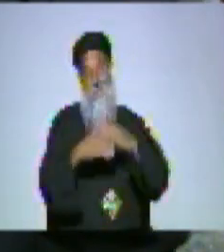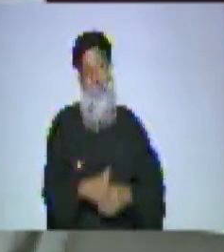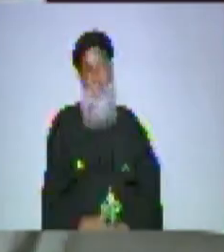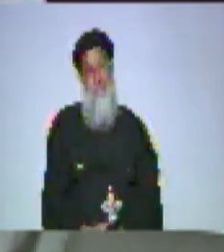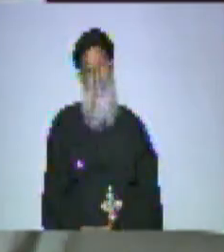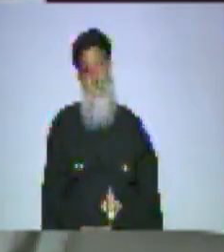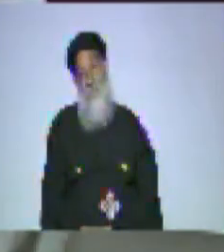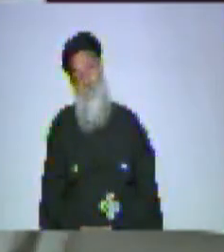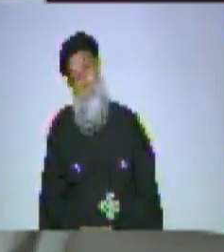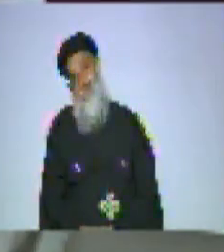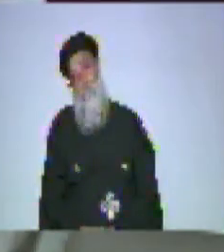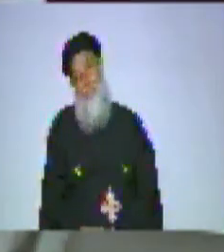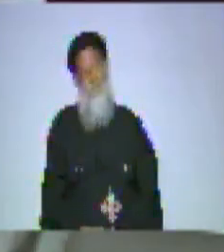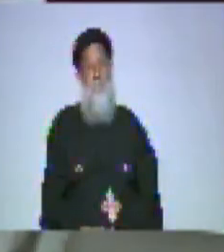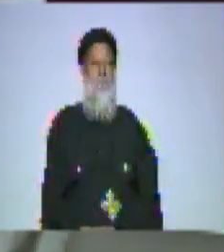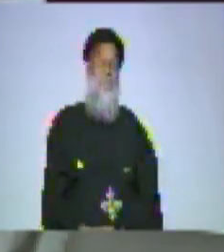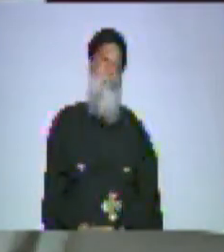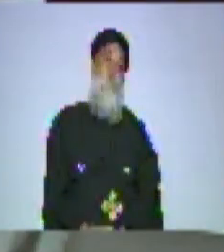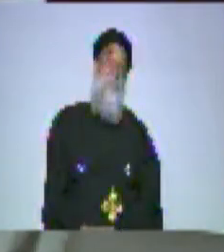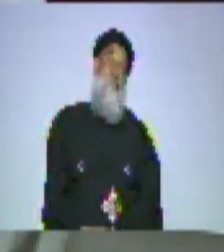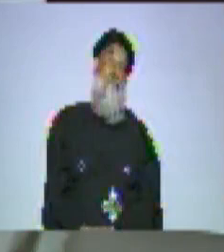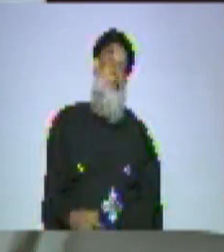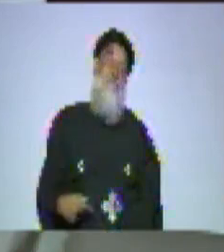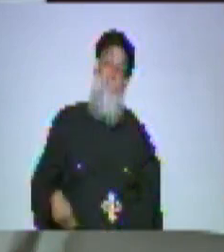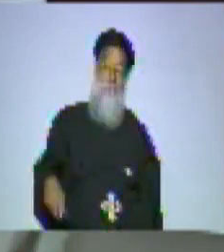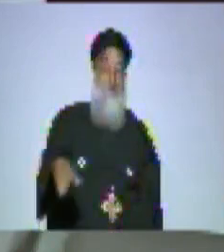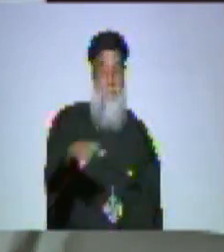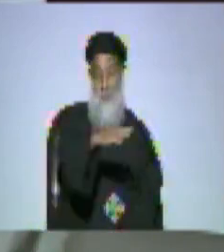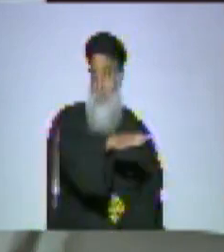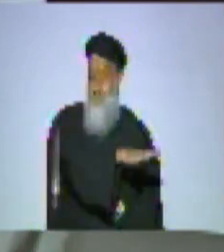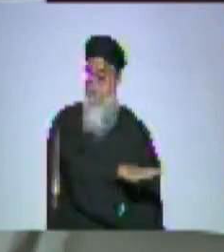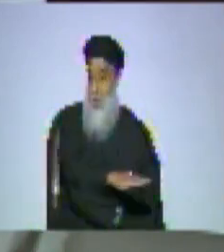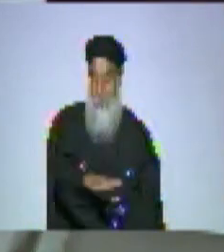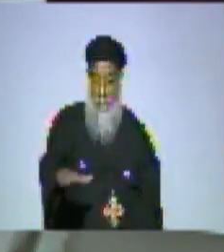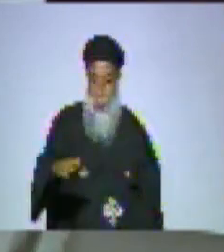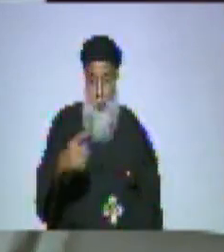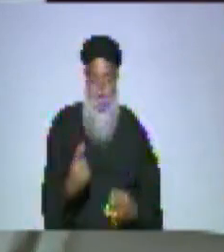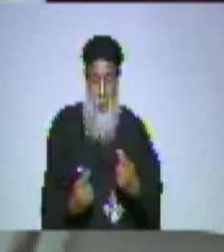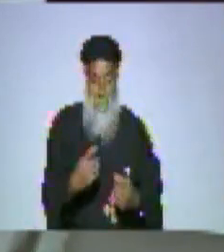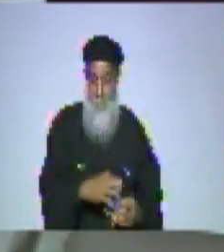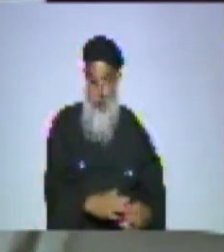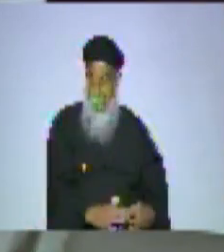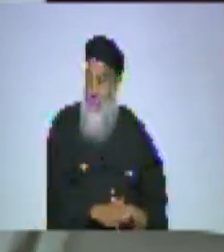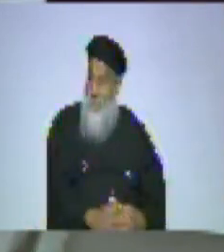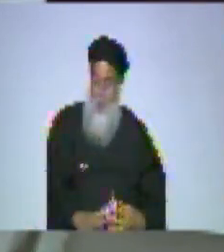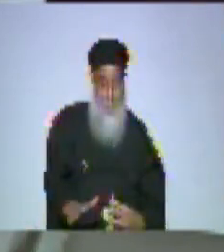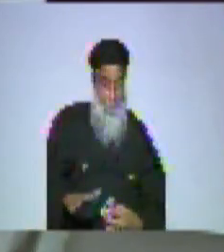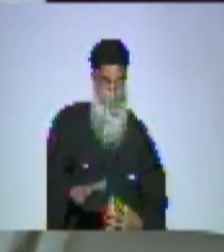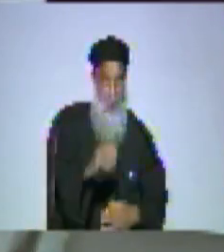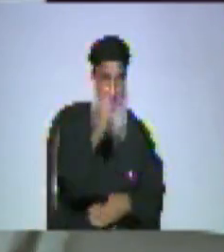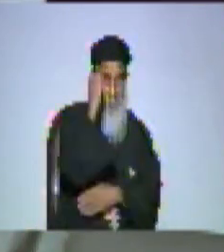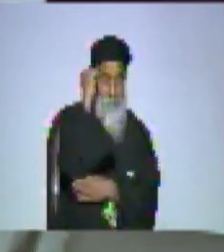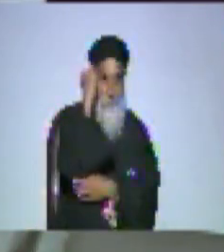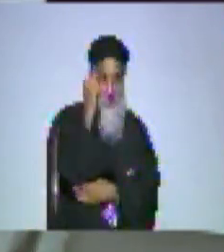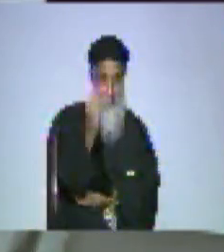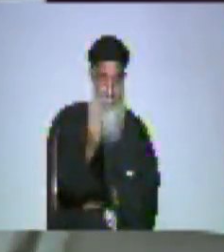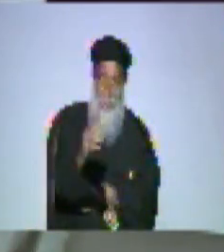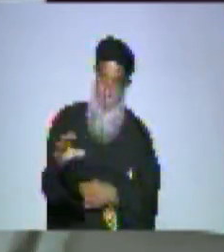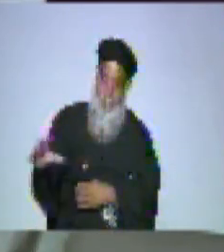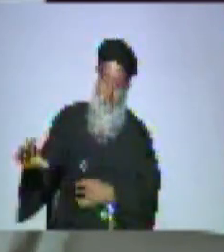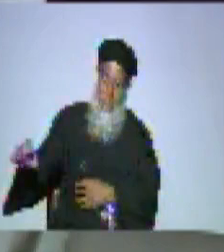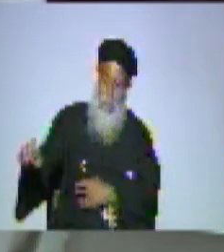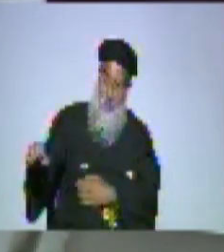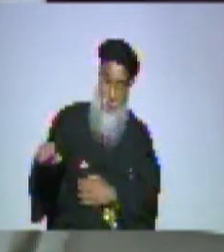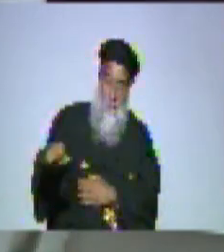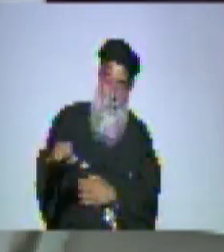ما هو في الحاجات الطبيعيه هي اللي بتكون الارض اللي بتنزرع يعني الطاميه اللي جايه من